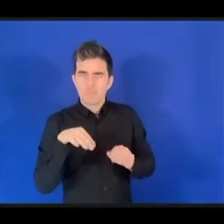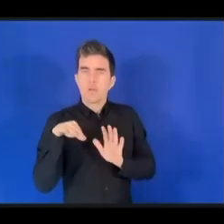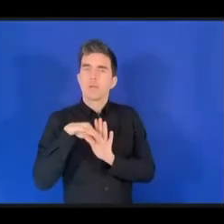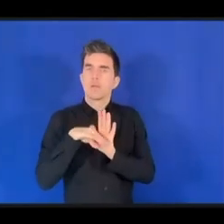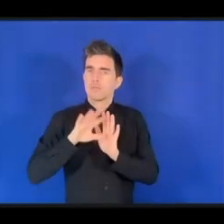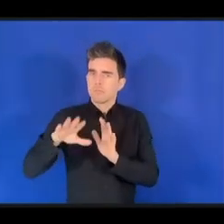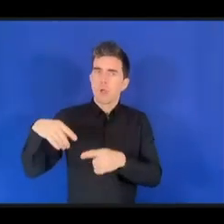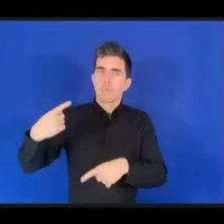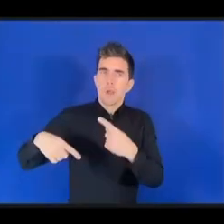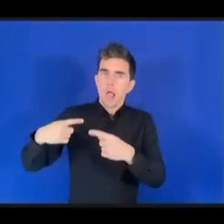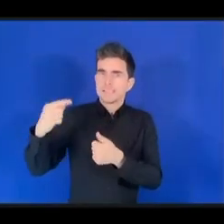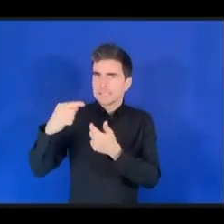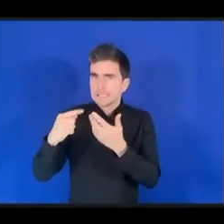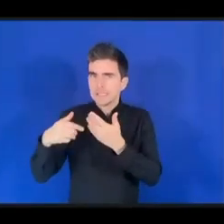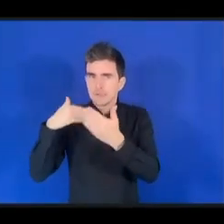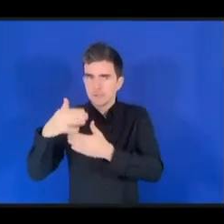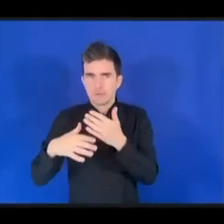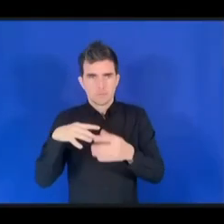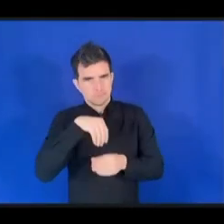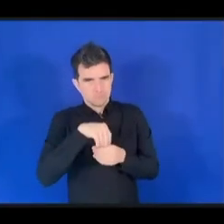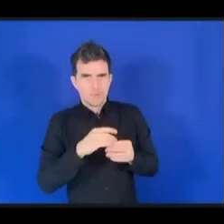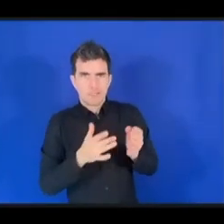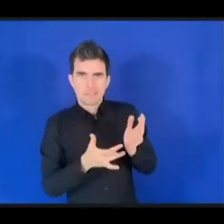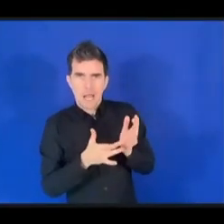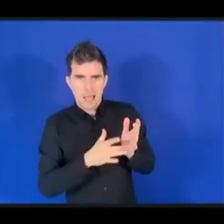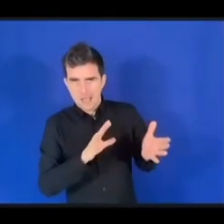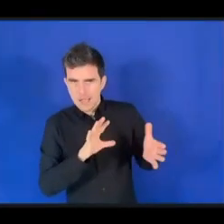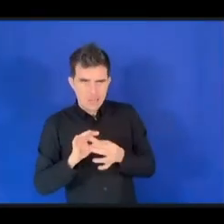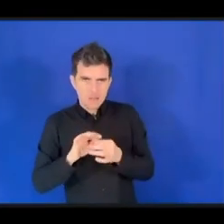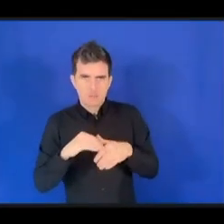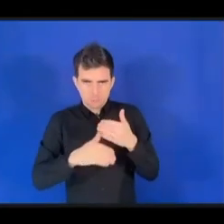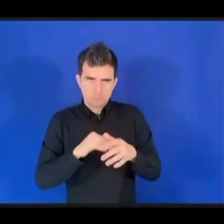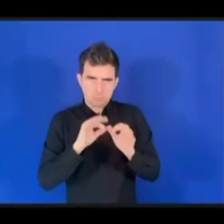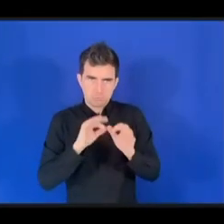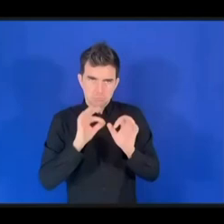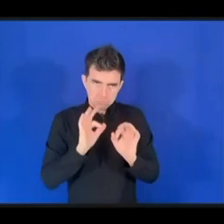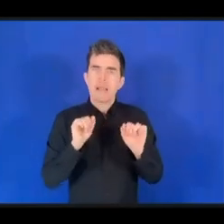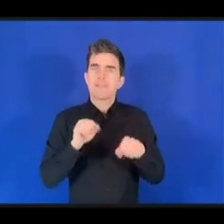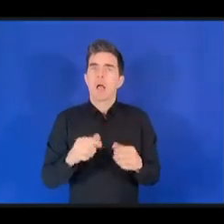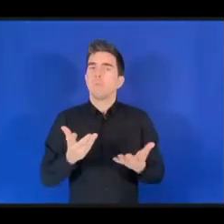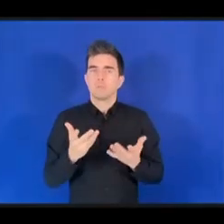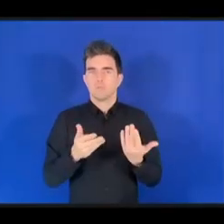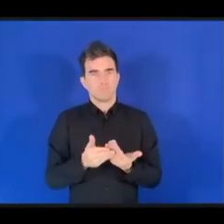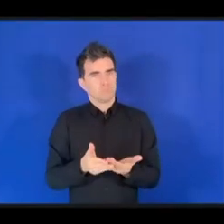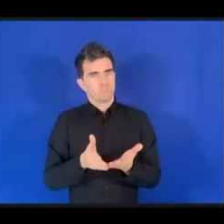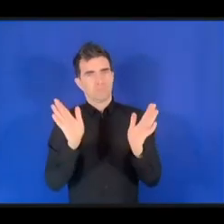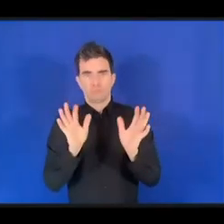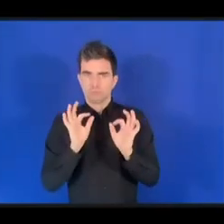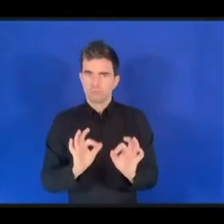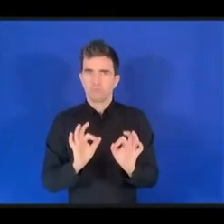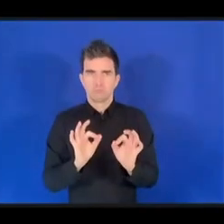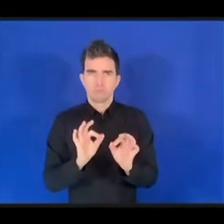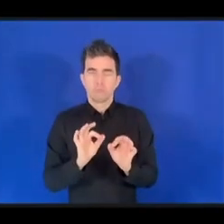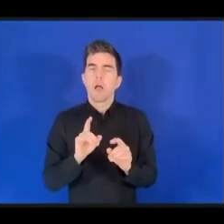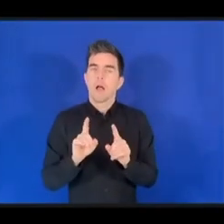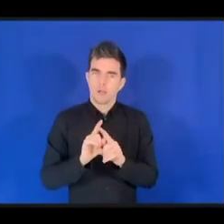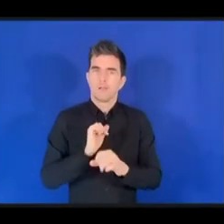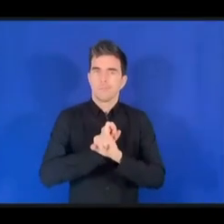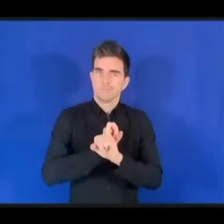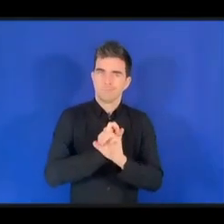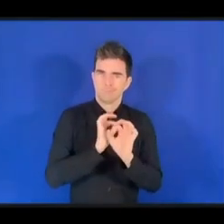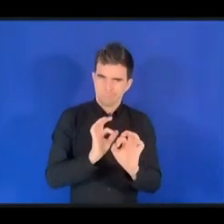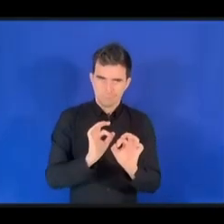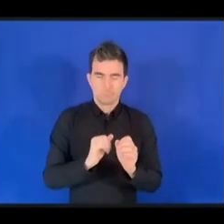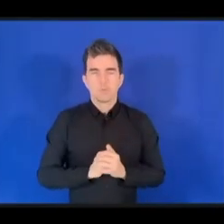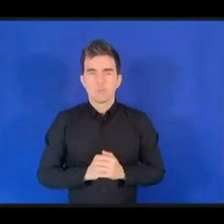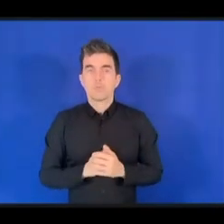協力自主的な協力これはえ自由なえ的者のために極めて自由ですで